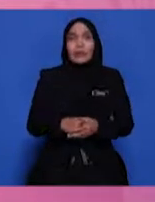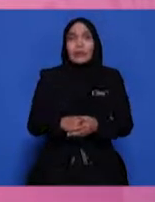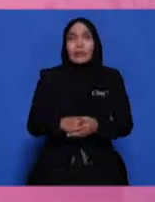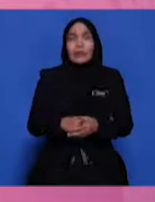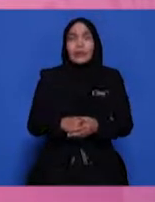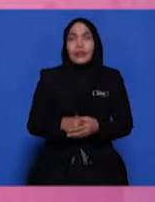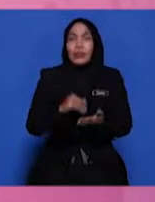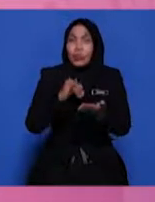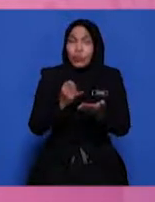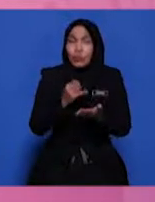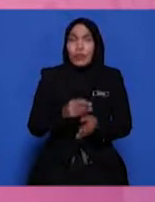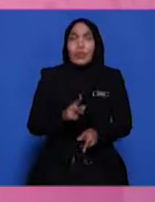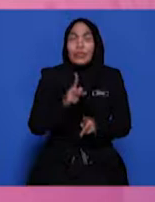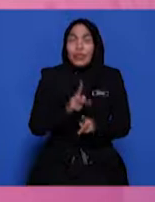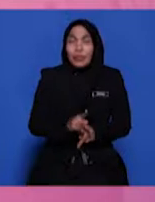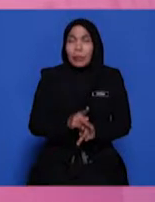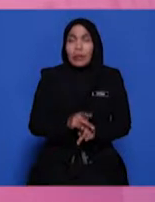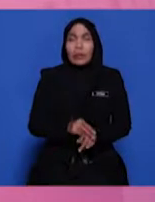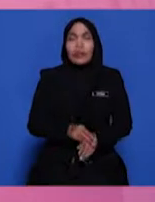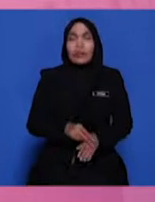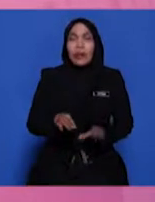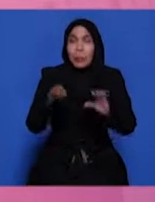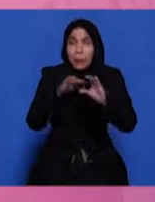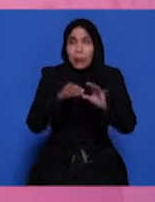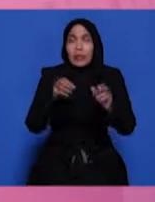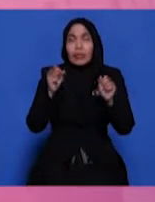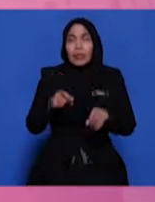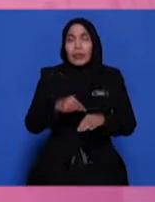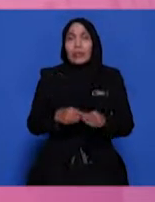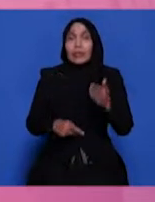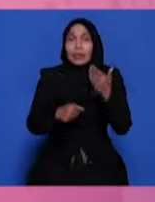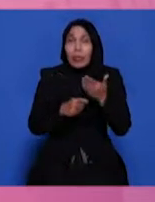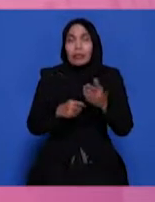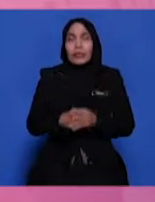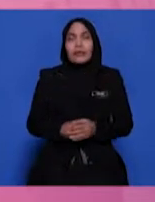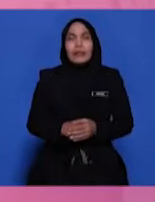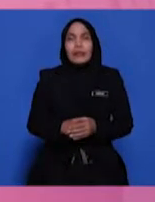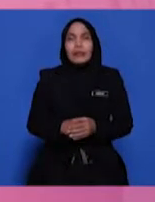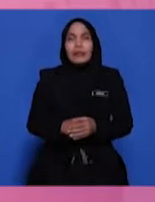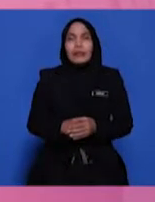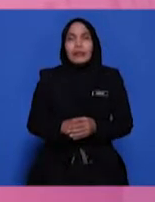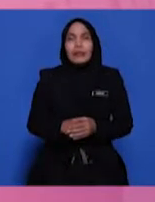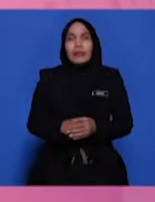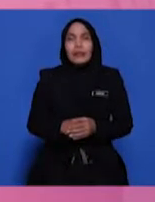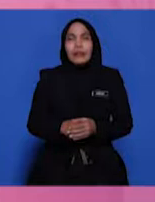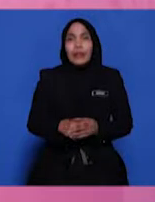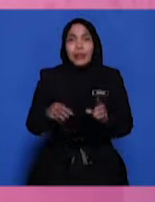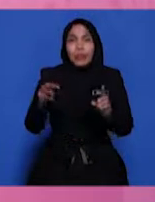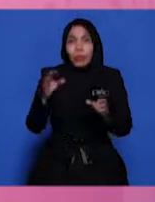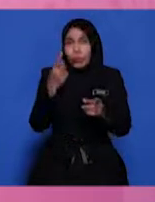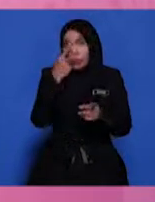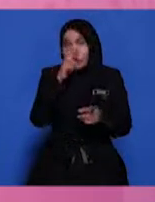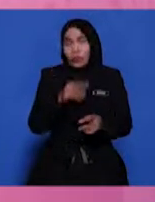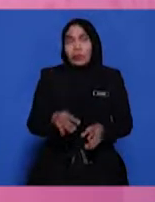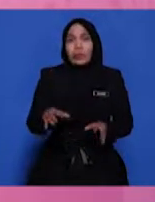ditambah. Hal ini membantu pengubah suaian dapur dalam jangka masa yang lebih singkat,